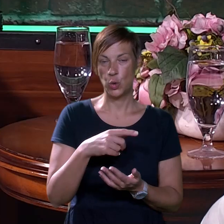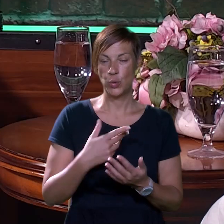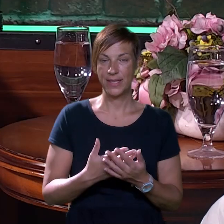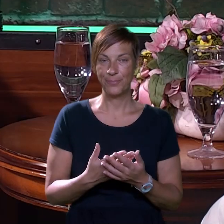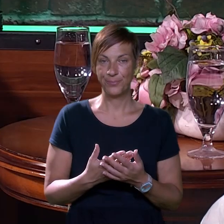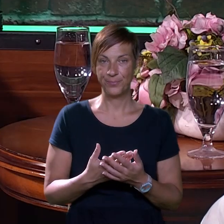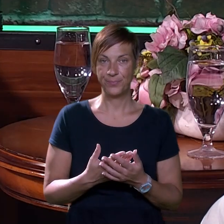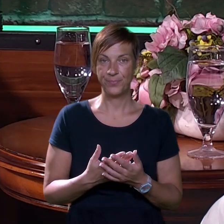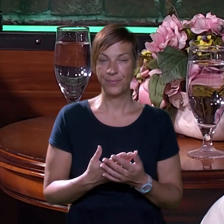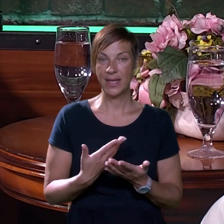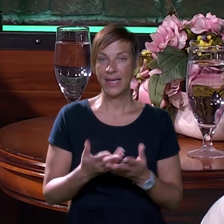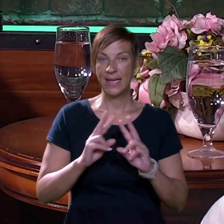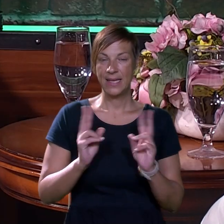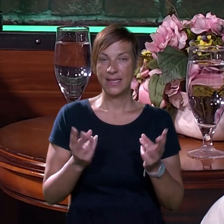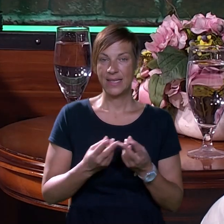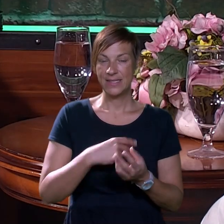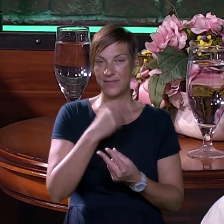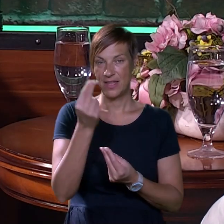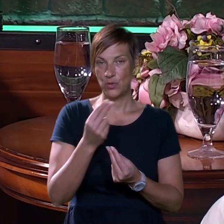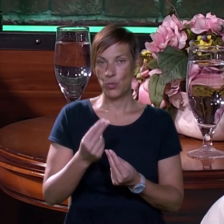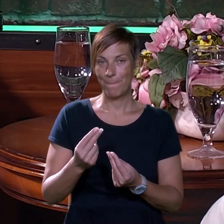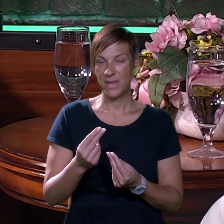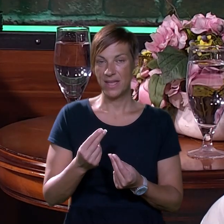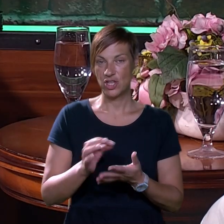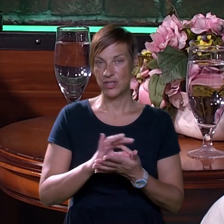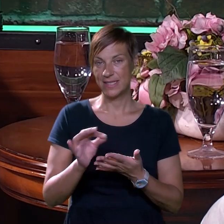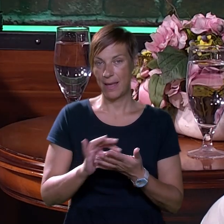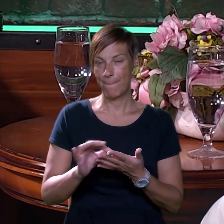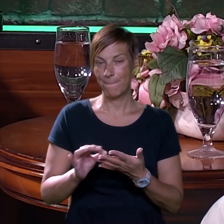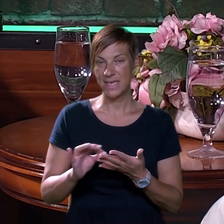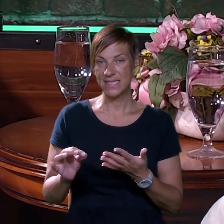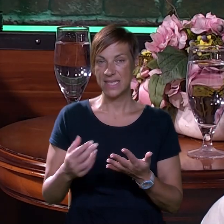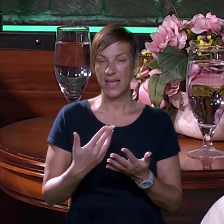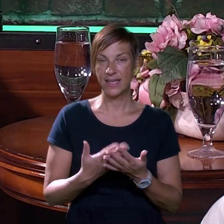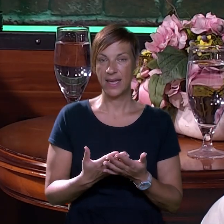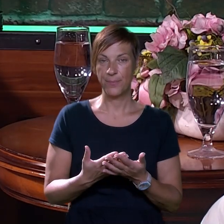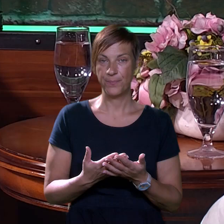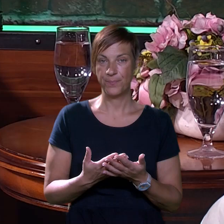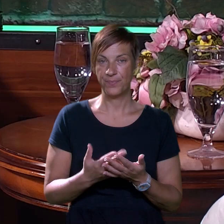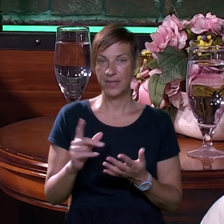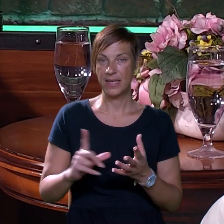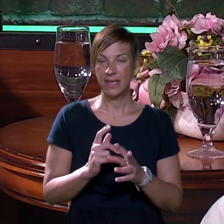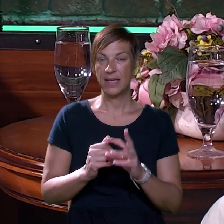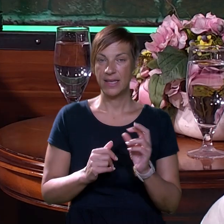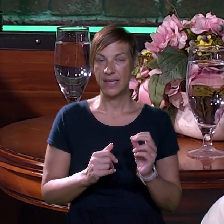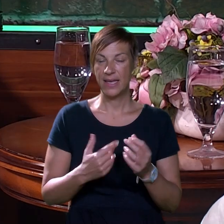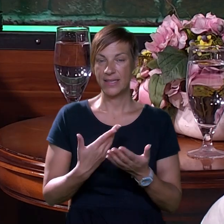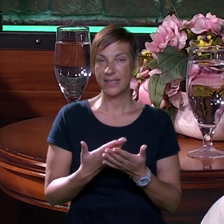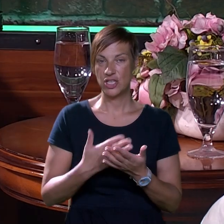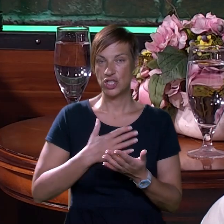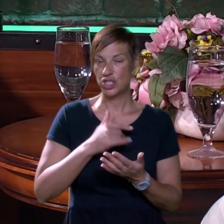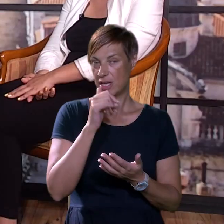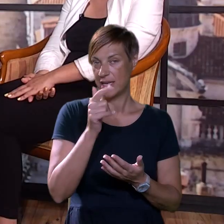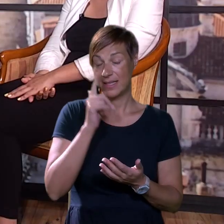ljudi. Tako da taj svijet umjetnosti, pisanja je nešto